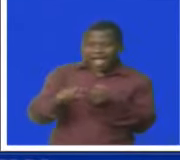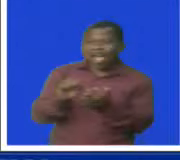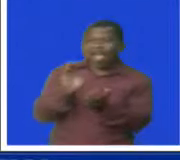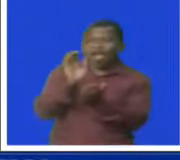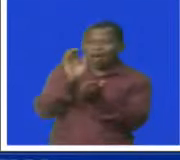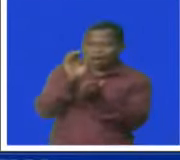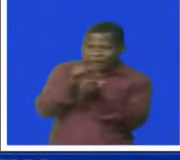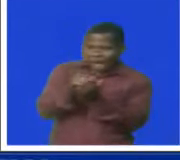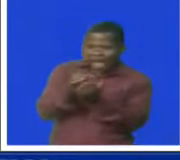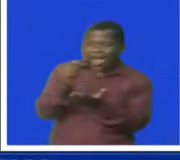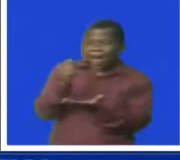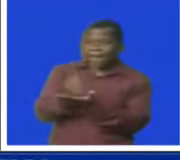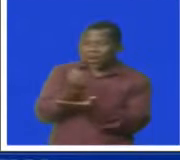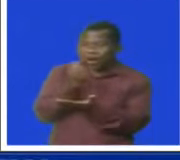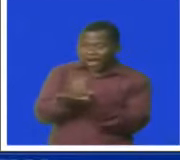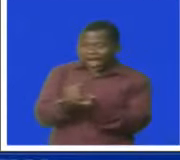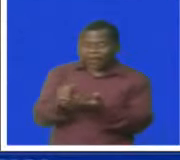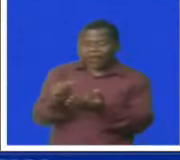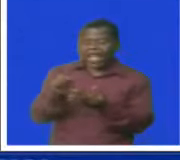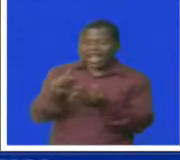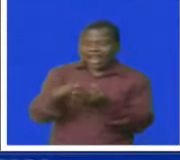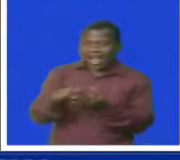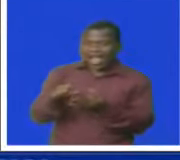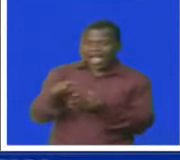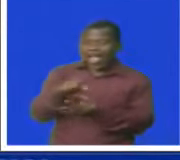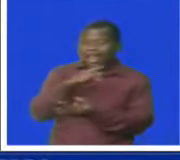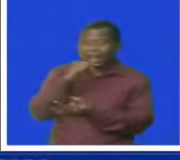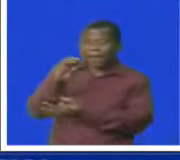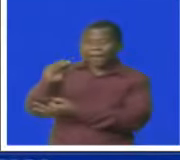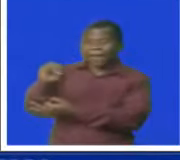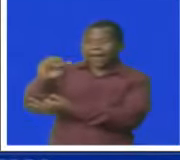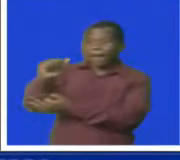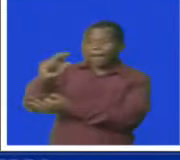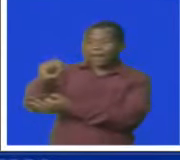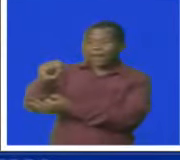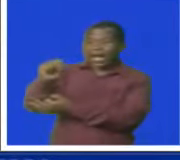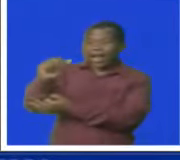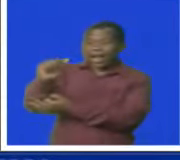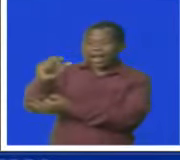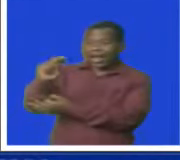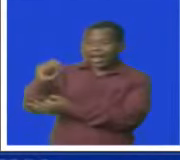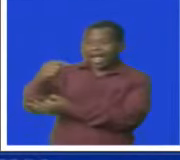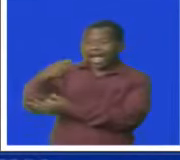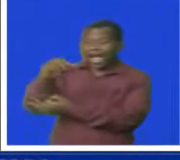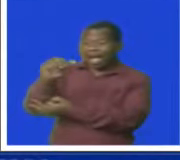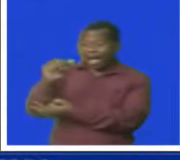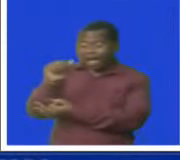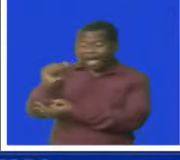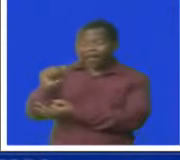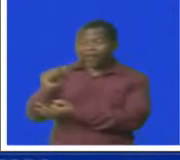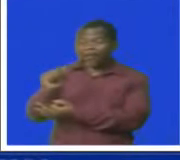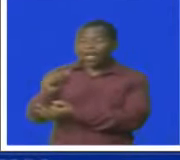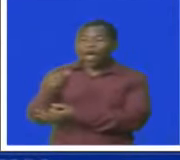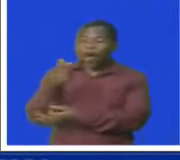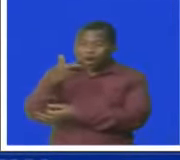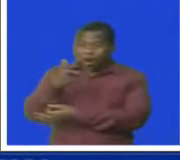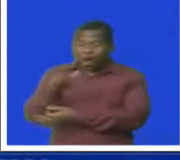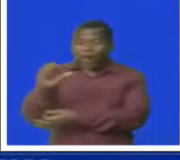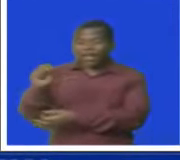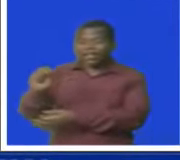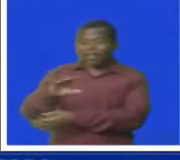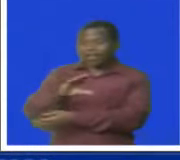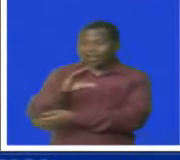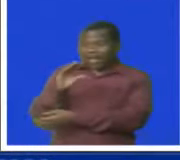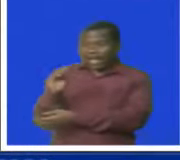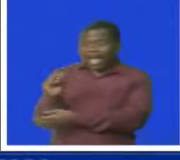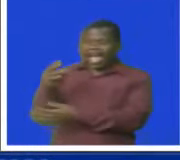Mahamba, Matsamo kanye namananga naliya-ke eveni laseNingizimu Afrika kude kube ngulapho limenyetelwa